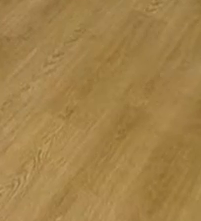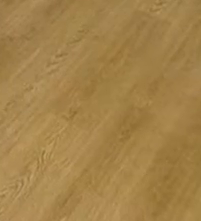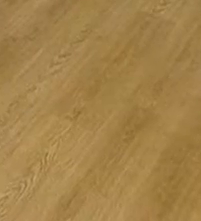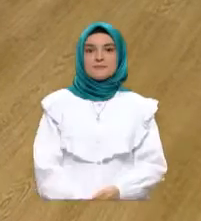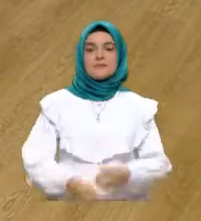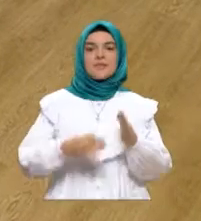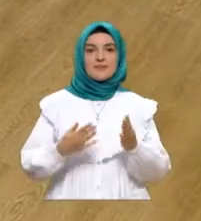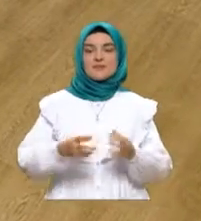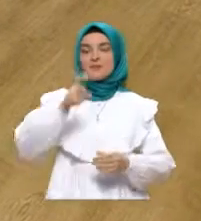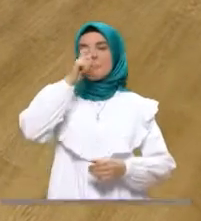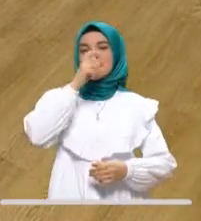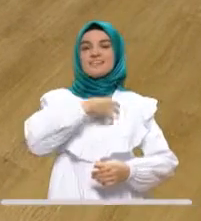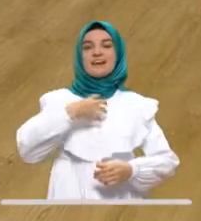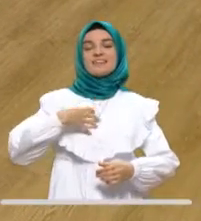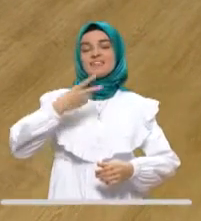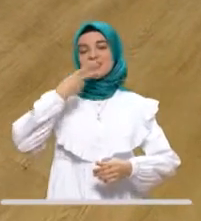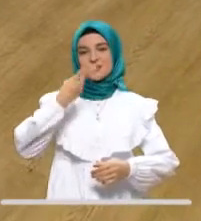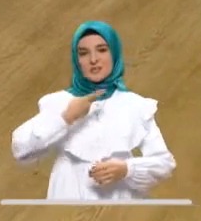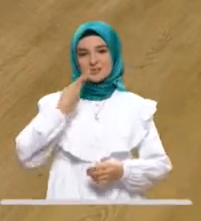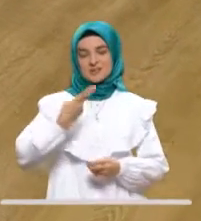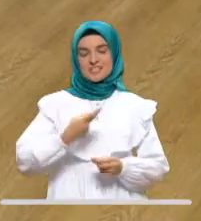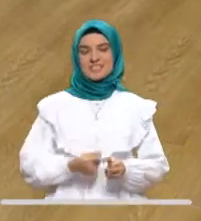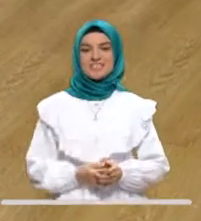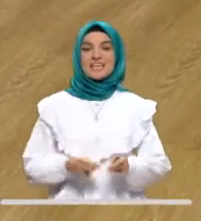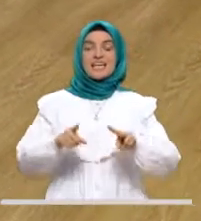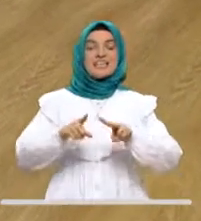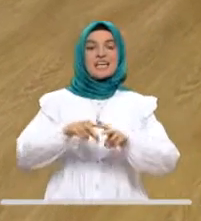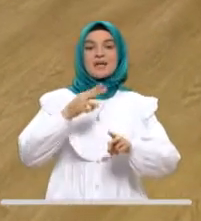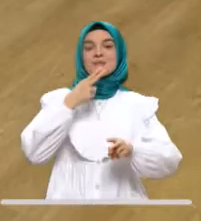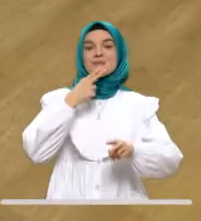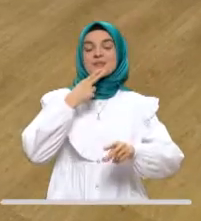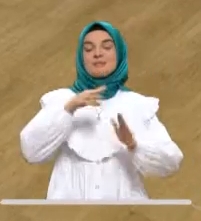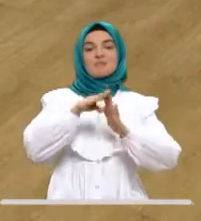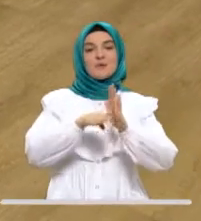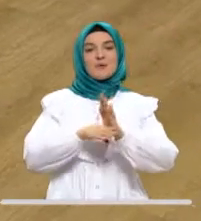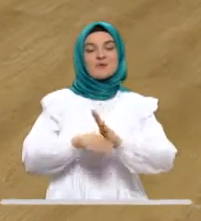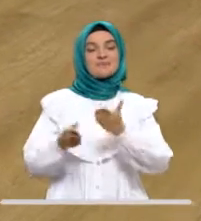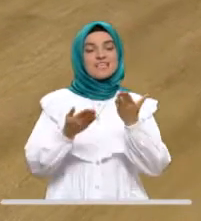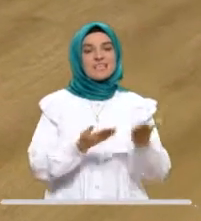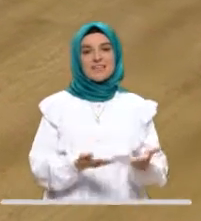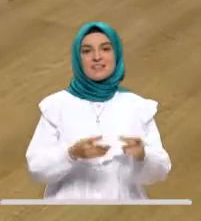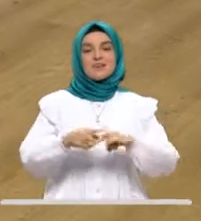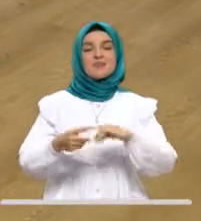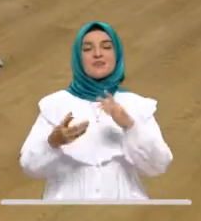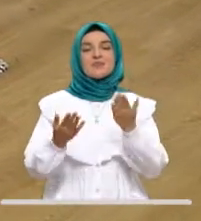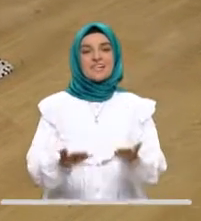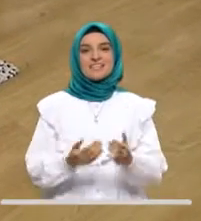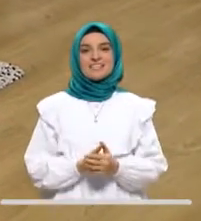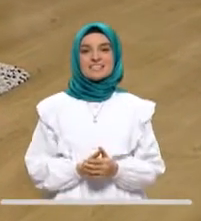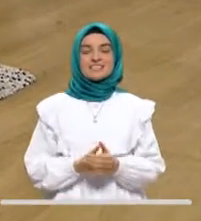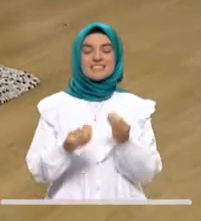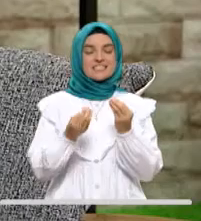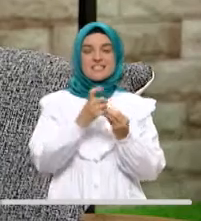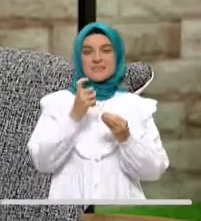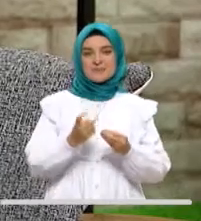Evet efendim, padişah annelerimizi konuşacağız dedim. Nermin Hanım stüdyomuzda yerini aldı. Hoş geldiniz. Hoş bulduk, teşekkür ederim. Nasılsınız,